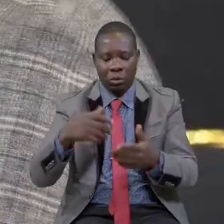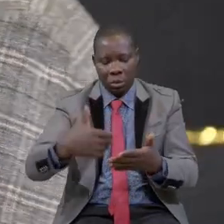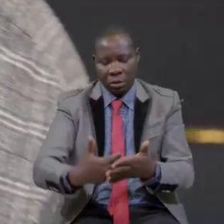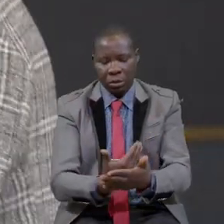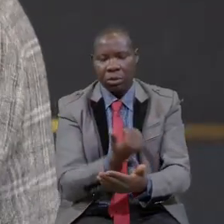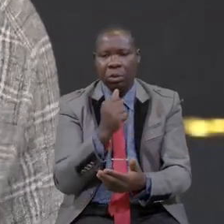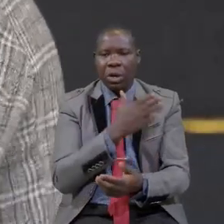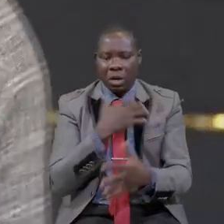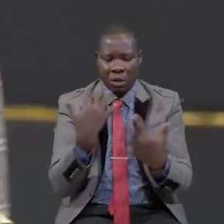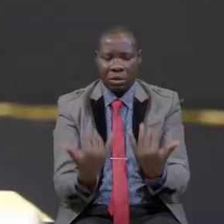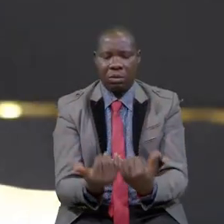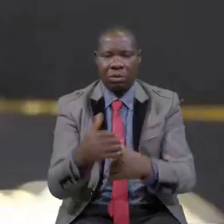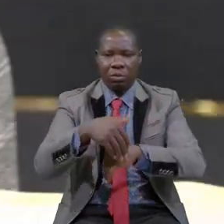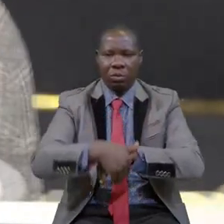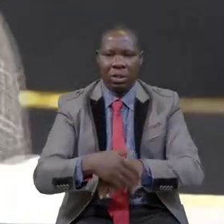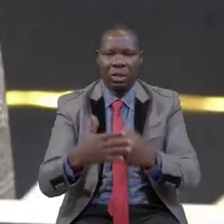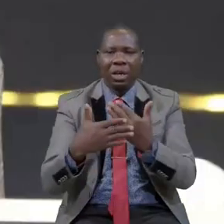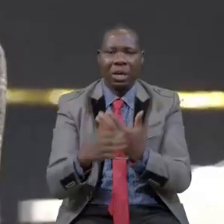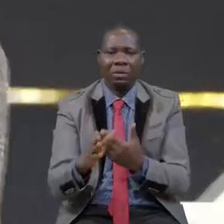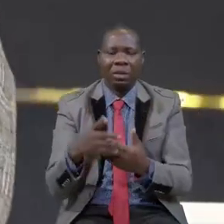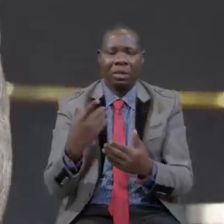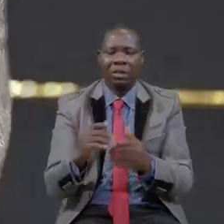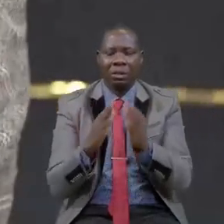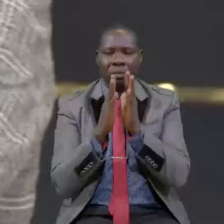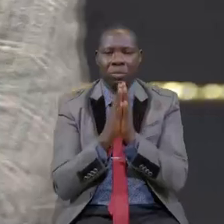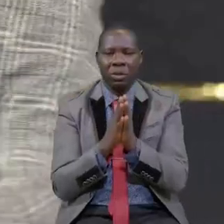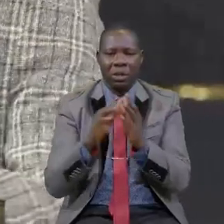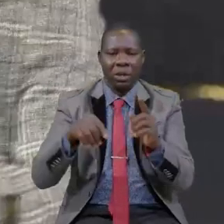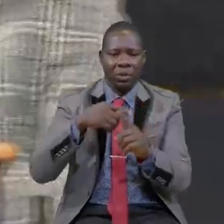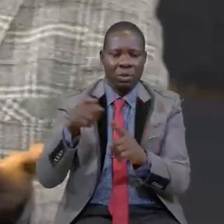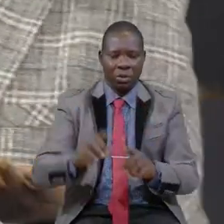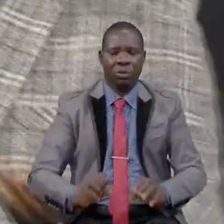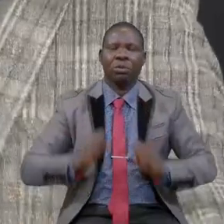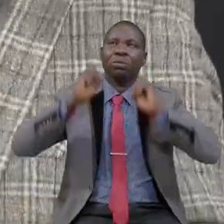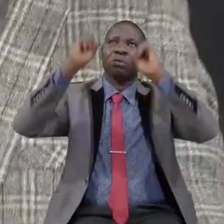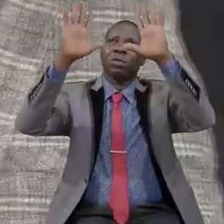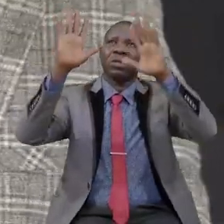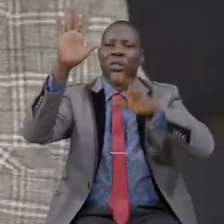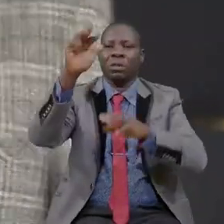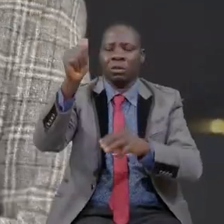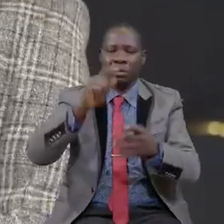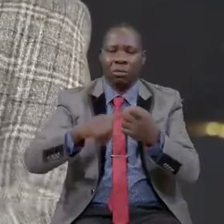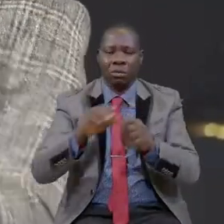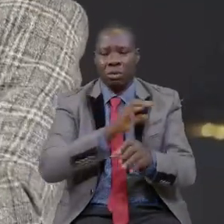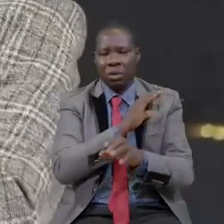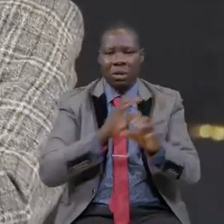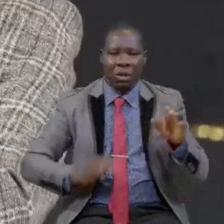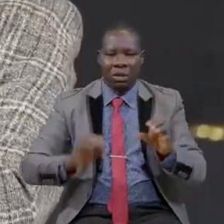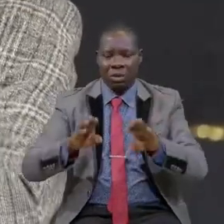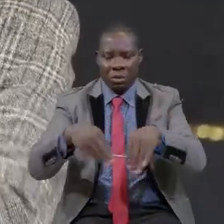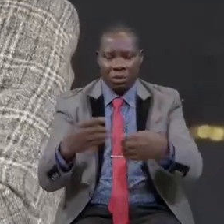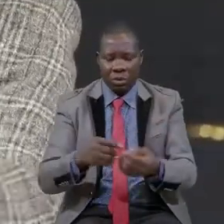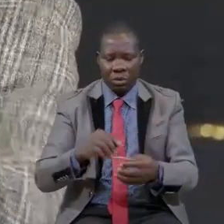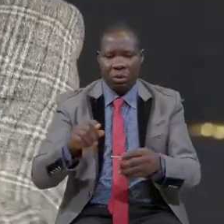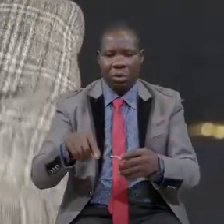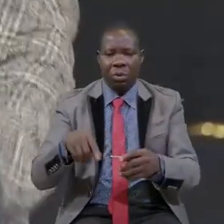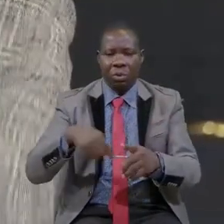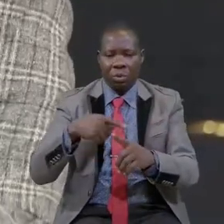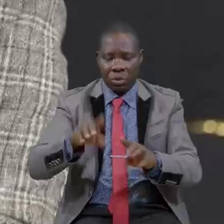vie. Et ce soir, après la prière, quand tu abandonnes ta vie à Christ, quand tu te